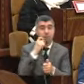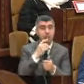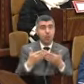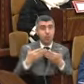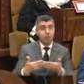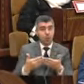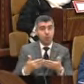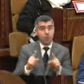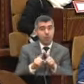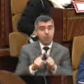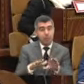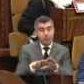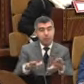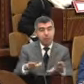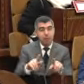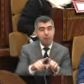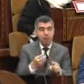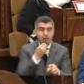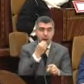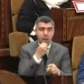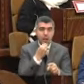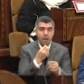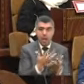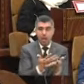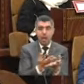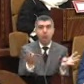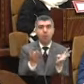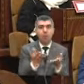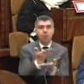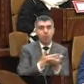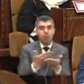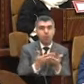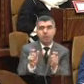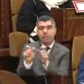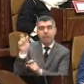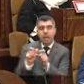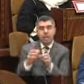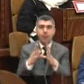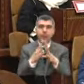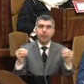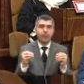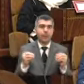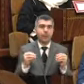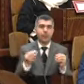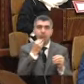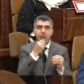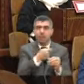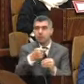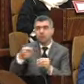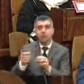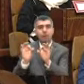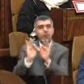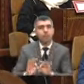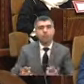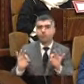اللي طبلته فارغه الا كاين الناس اللي عندهم طبلتهم عامرين ومرتاحين فكاين مواطنين اللي ما لاقيش ما يوكل لولادو كيدخل قوت